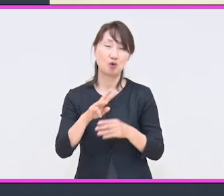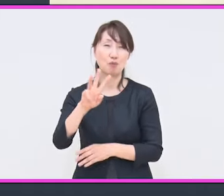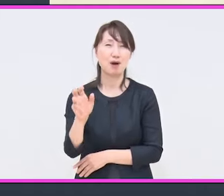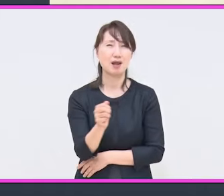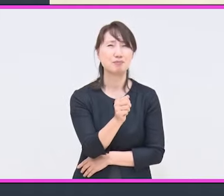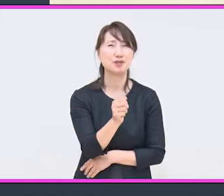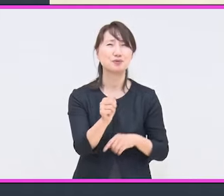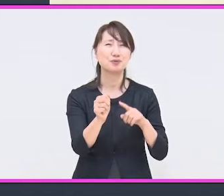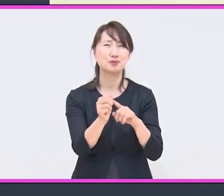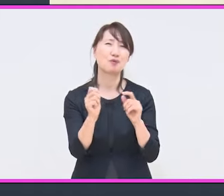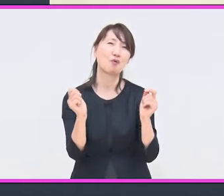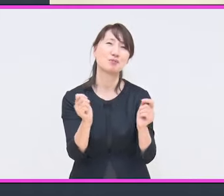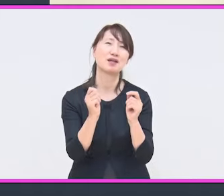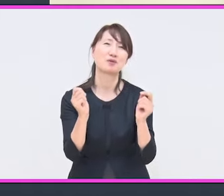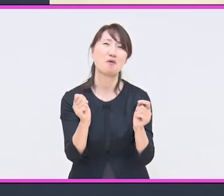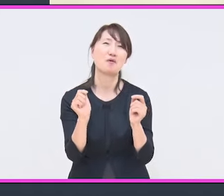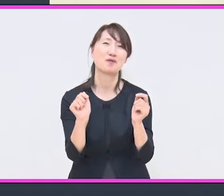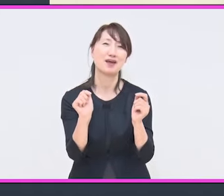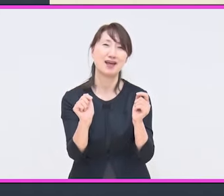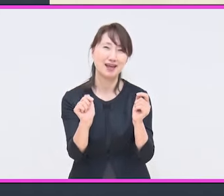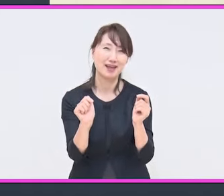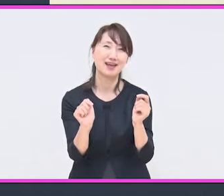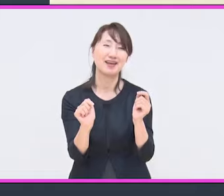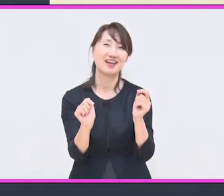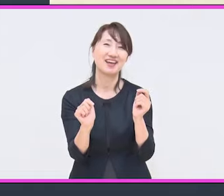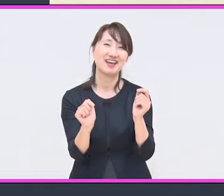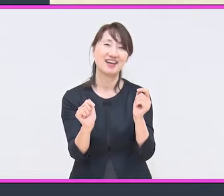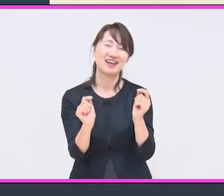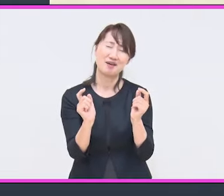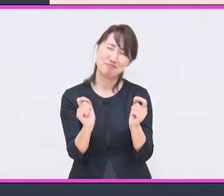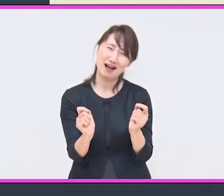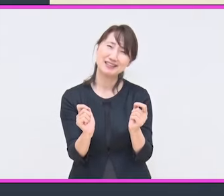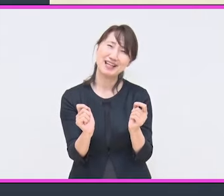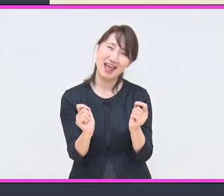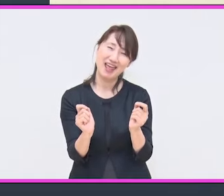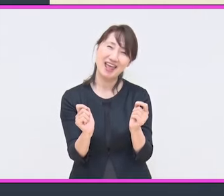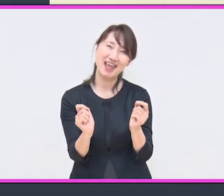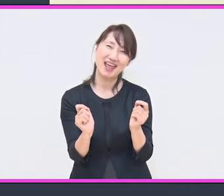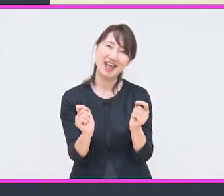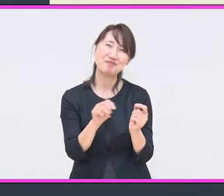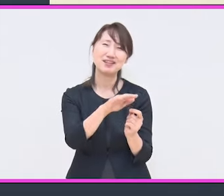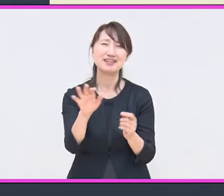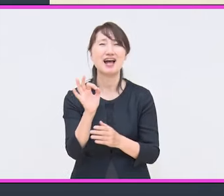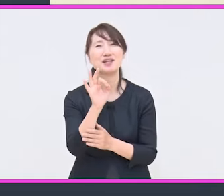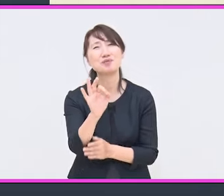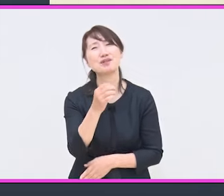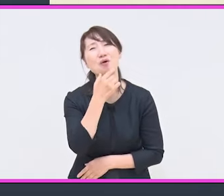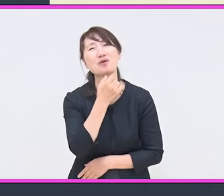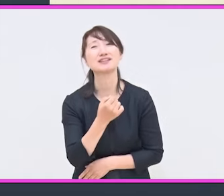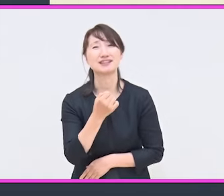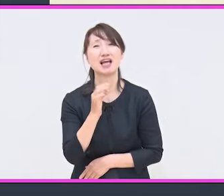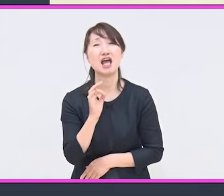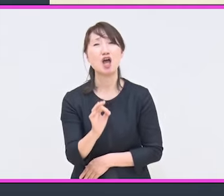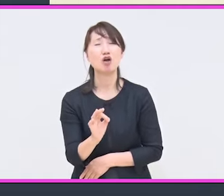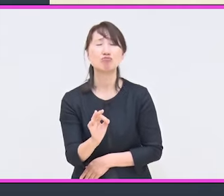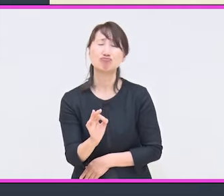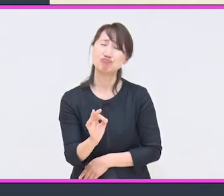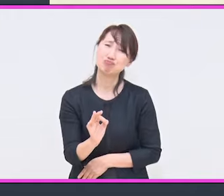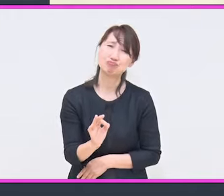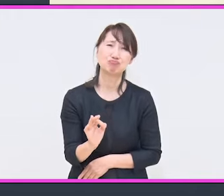イベントをやっぱね皆さんに見ていただかないことにはど